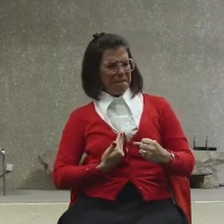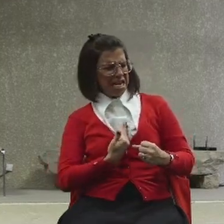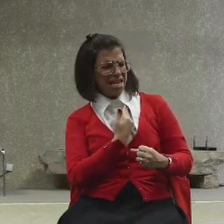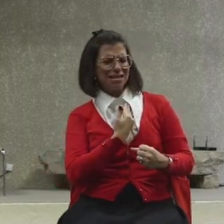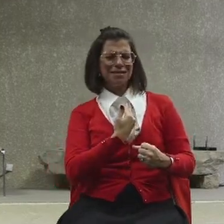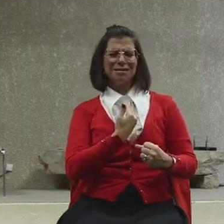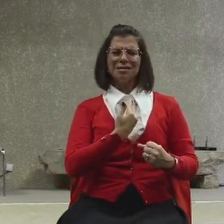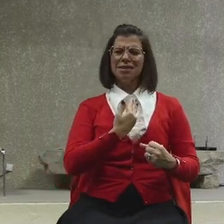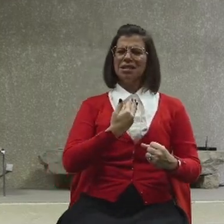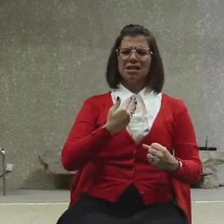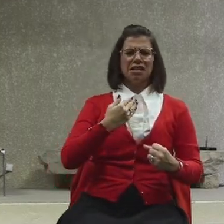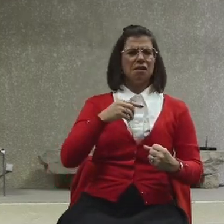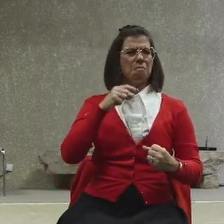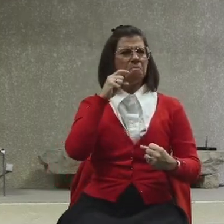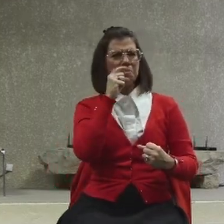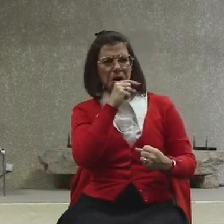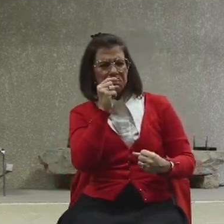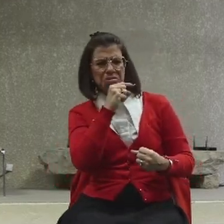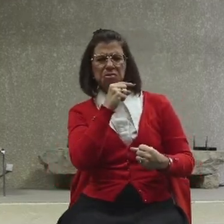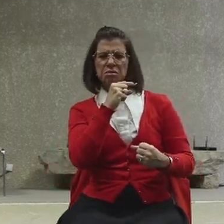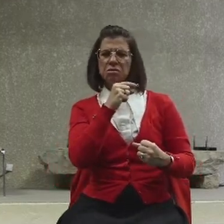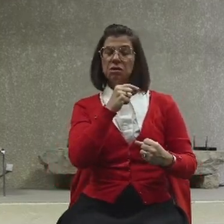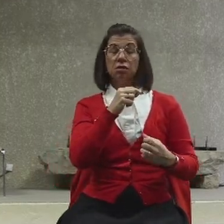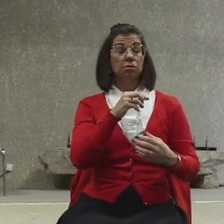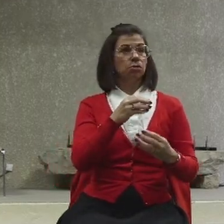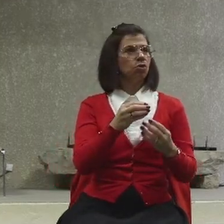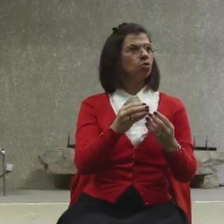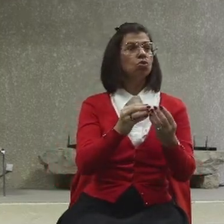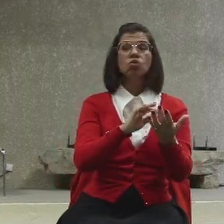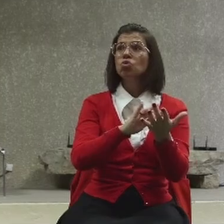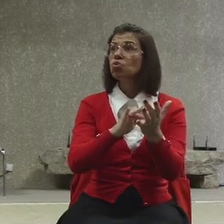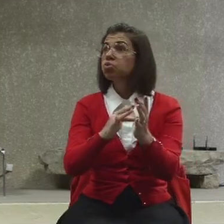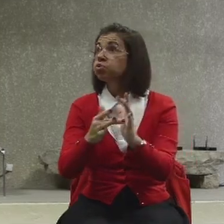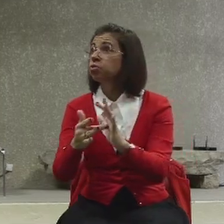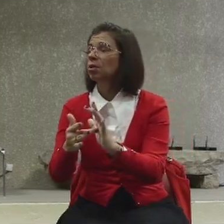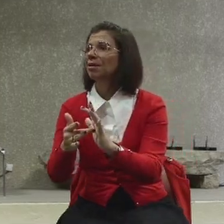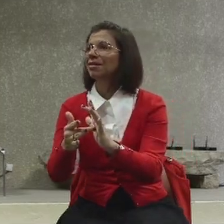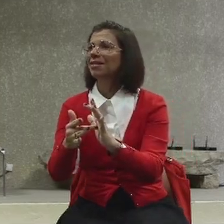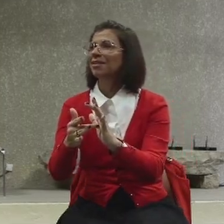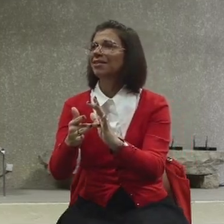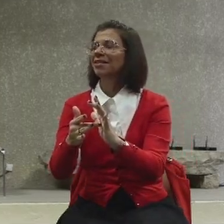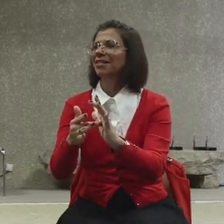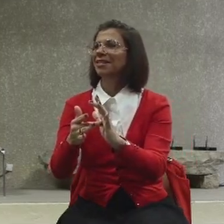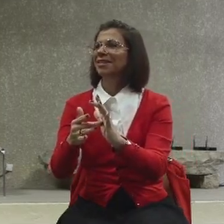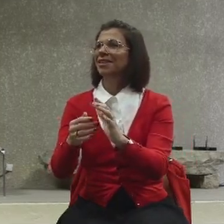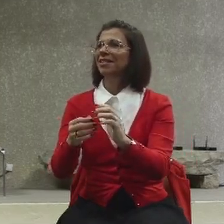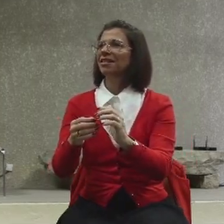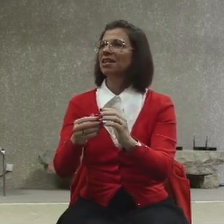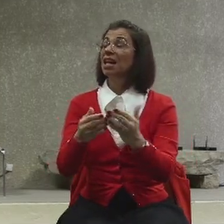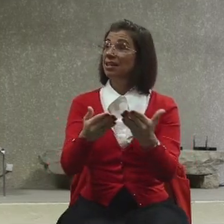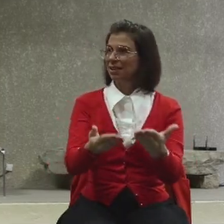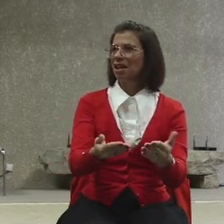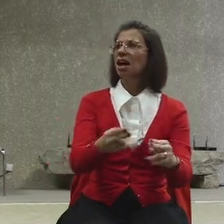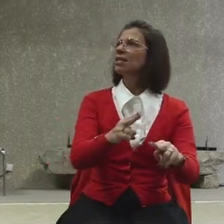Il nous a créés à son image, avec ses qualités.